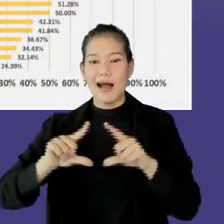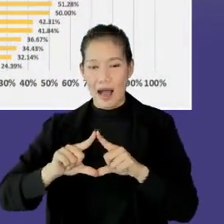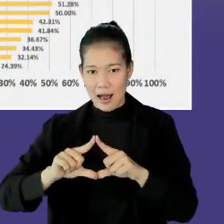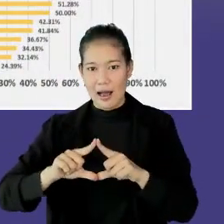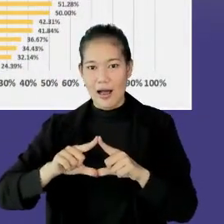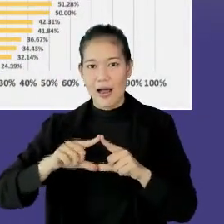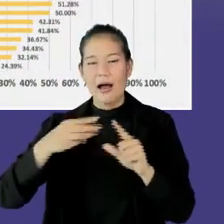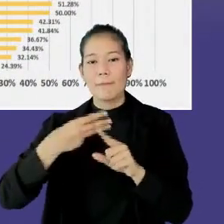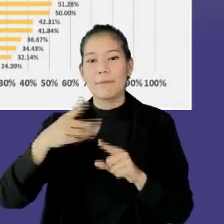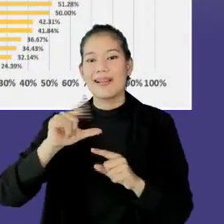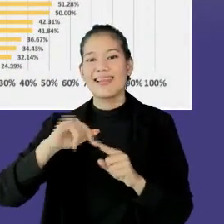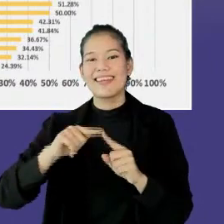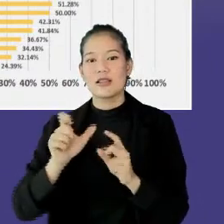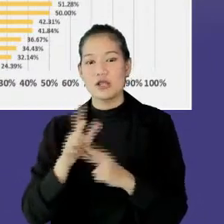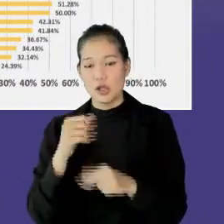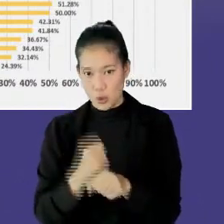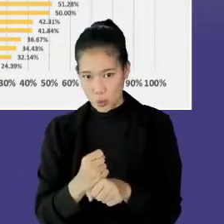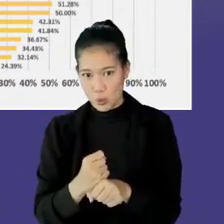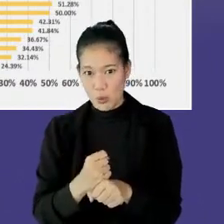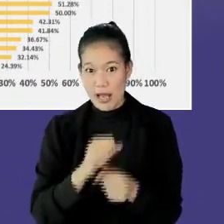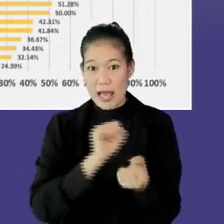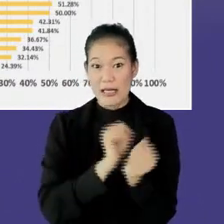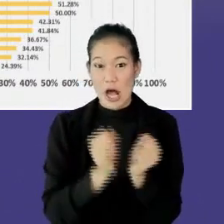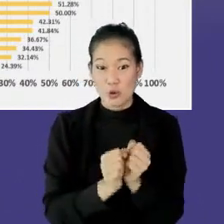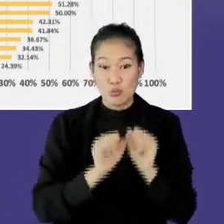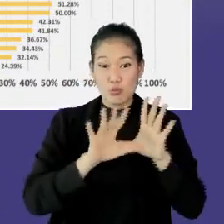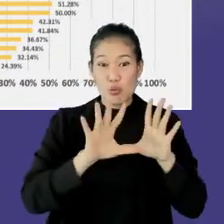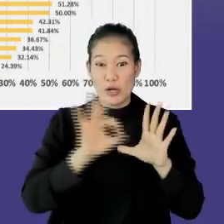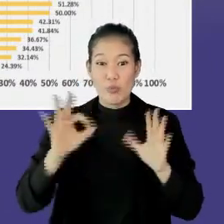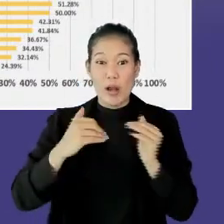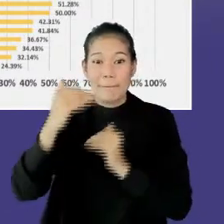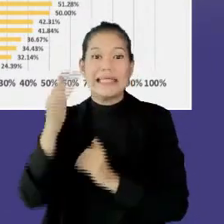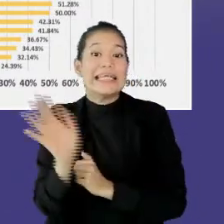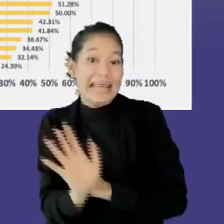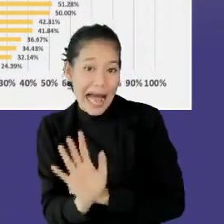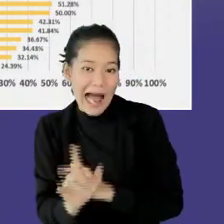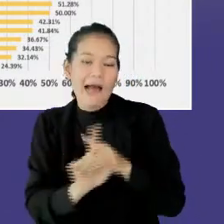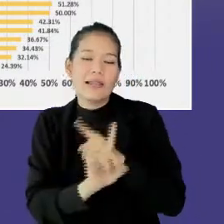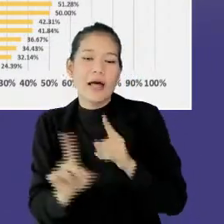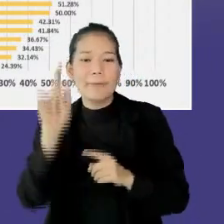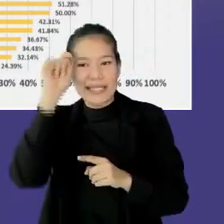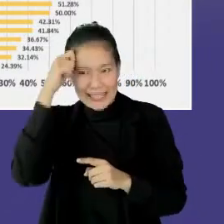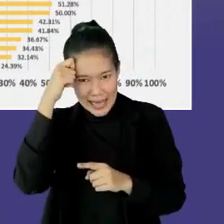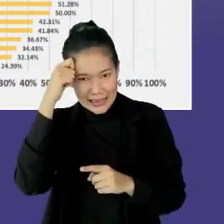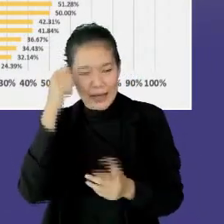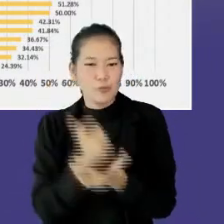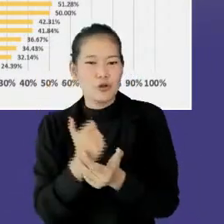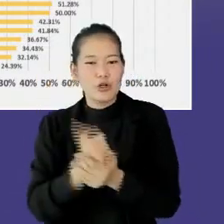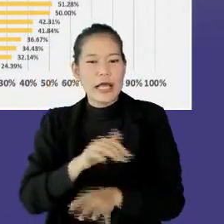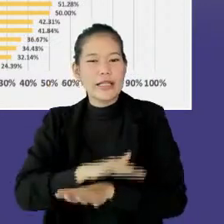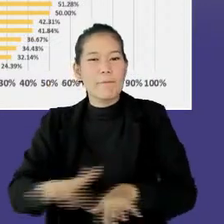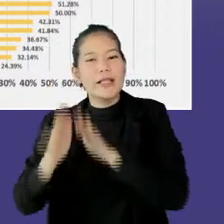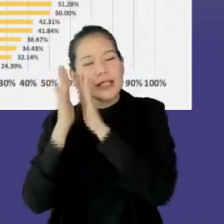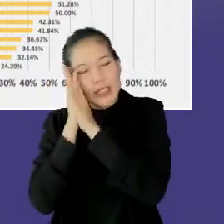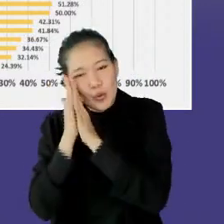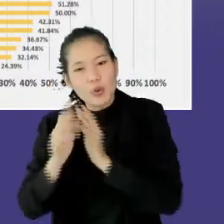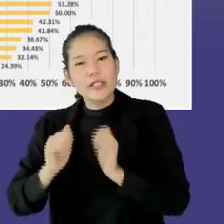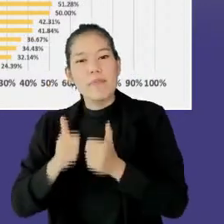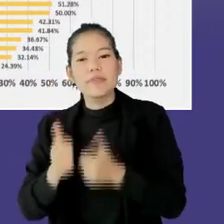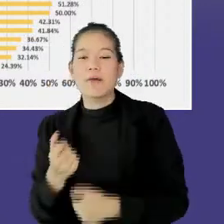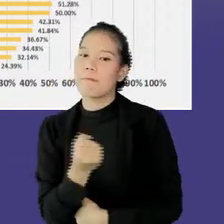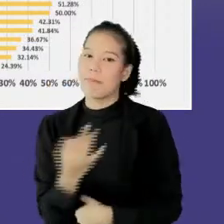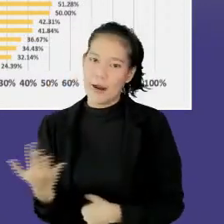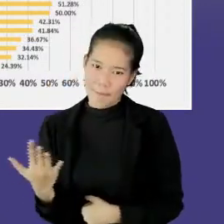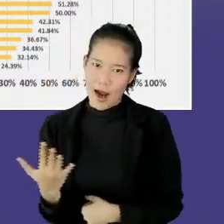mungkin kenaikan jumlah kasusnya tidak sebesar lebih dari 10.000, tapi kita juga harus ingat berapa sih jumlah tempat tidur yang tersedia, betul